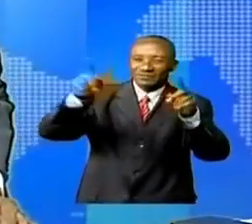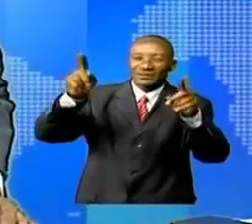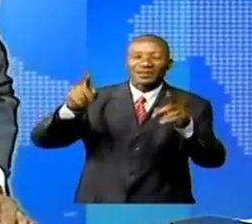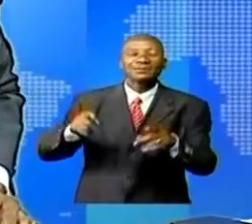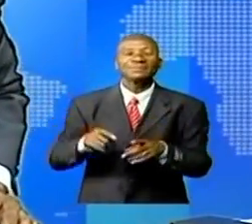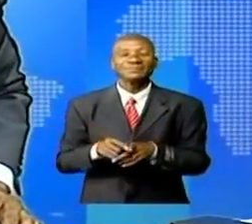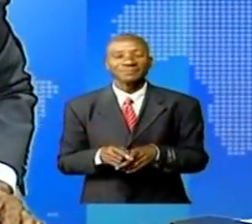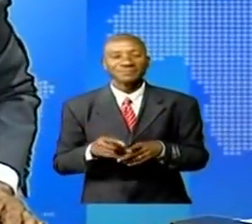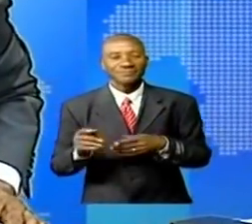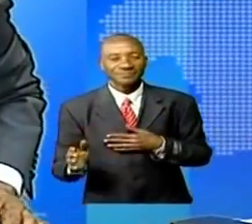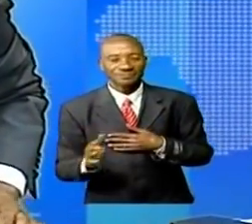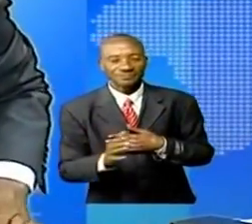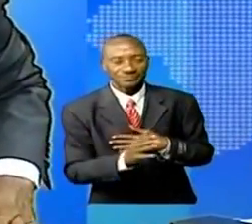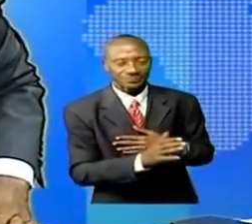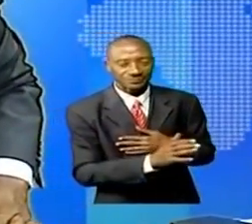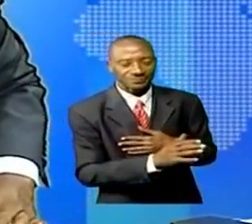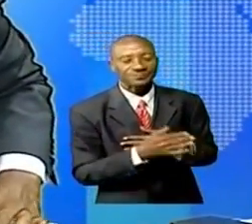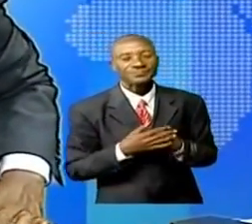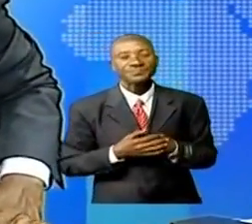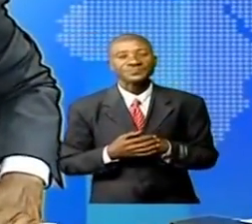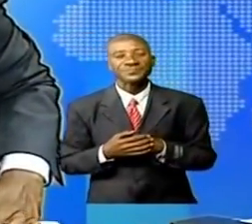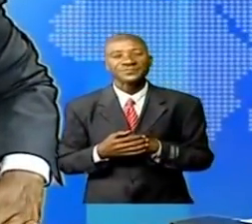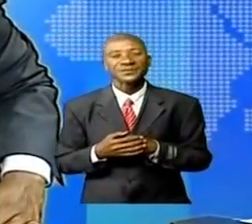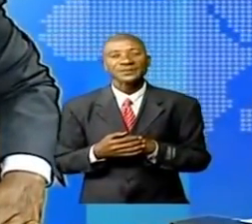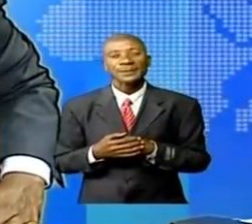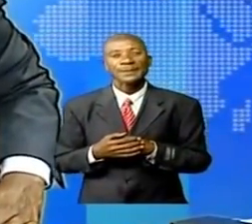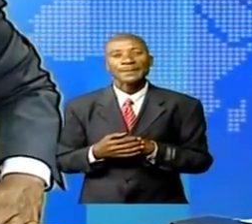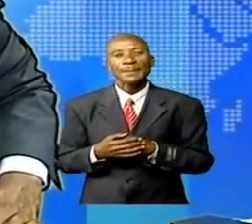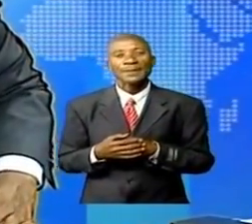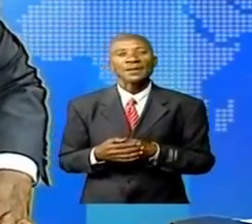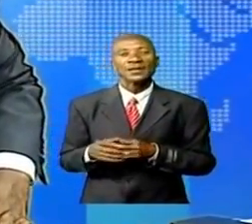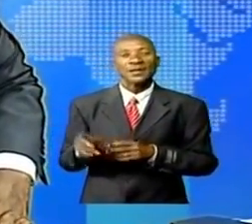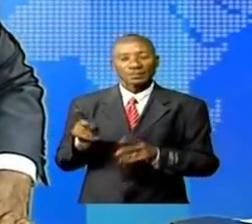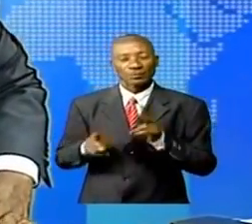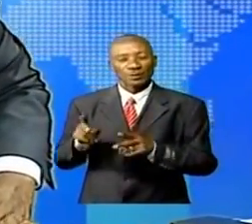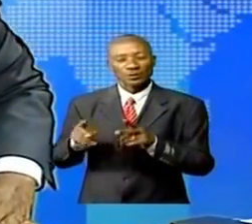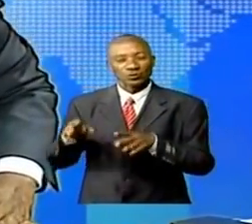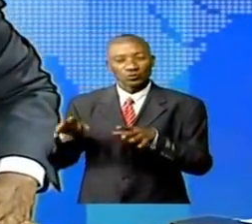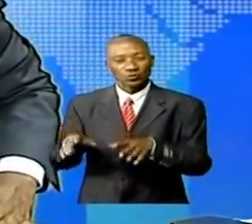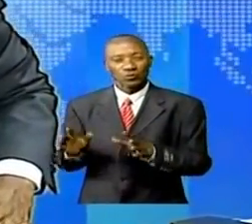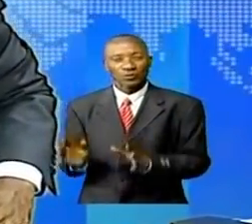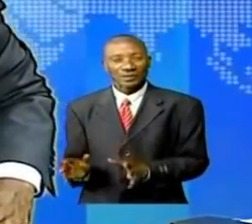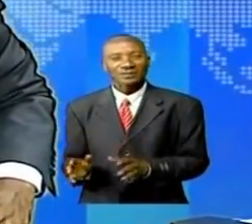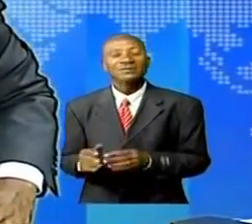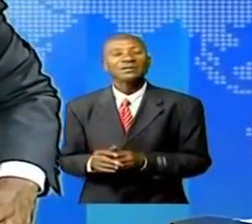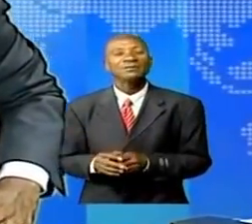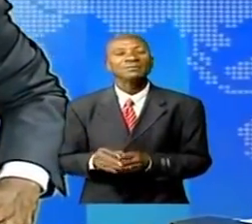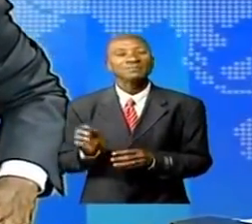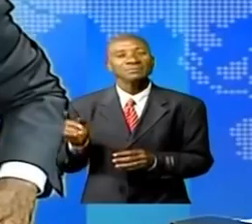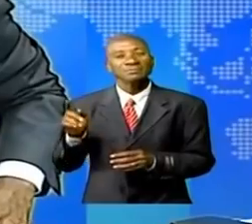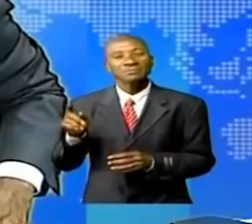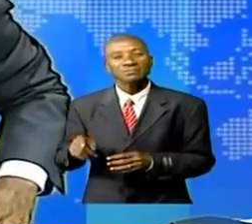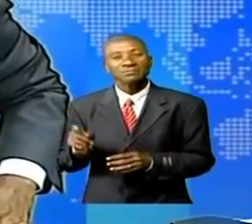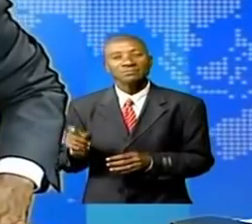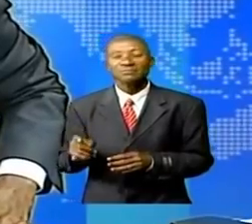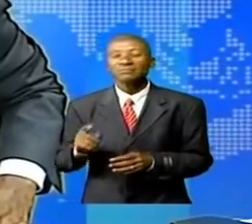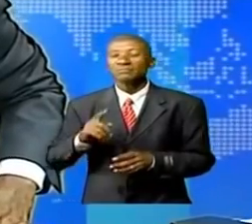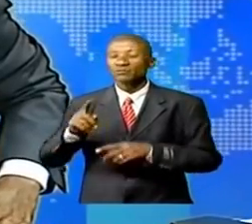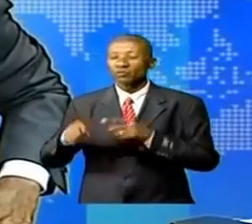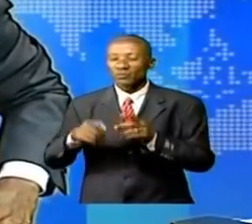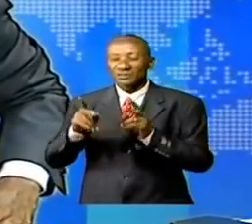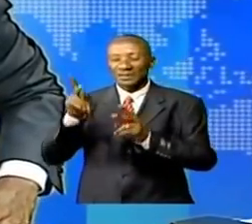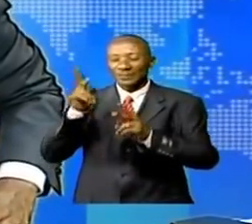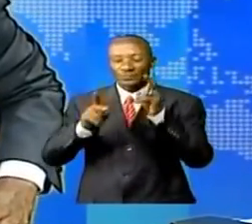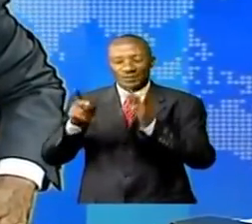Et puis cette question, comment la population congolaise peut-elle s'approprier le projet de développement de la base de